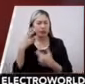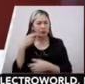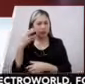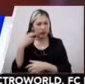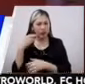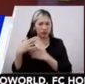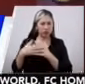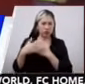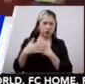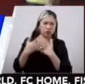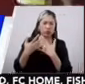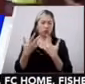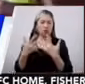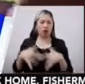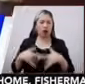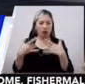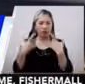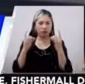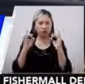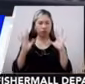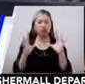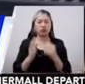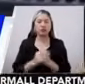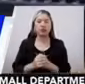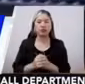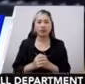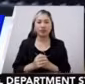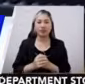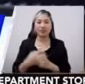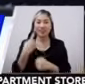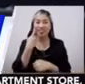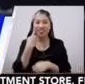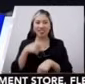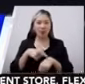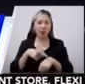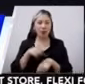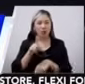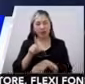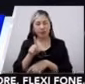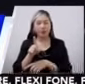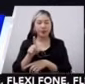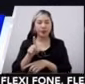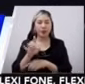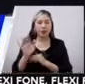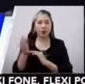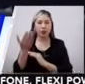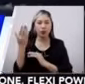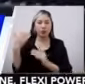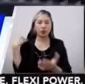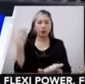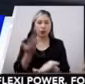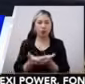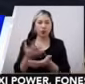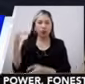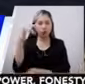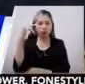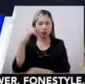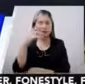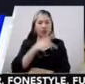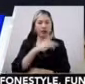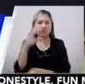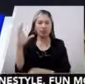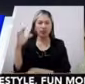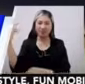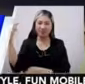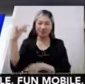1:10 a.m. kaninang madaling araw nang lumapag sa isang pribadong hangar sa General Aviation Area ng Naiya sa Pasay ang eroplanong sinakyan ni